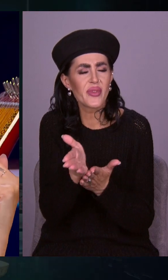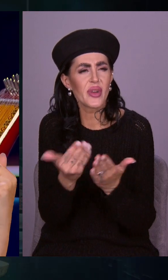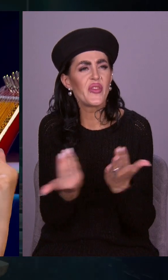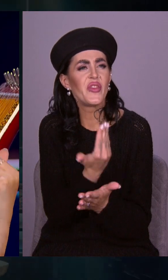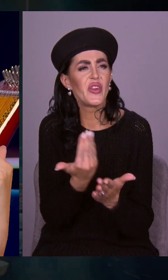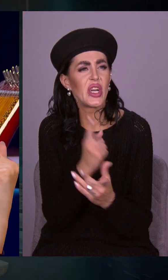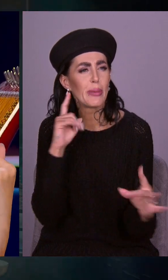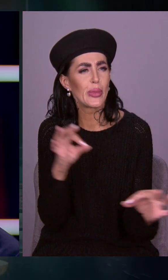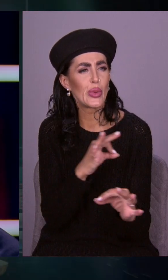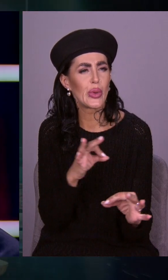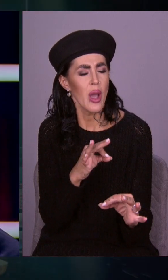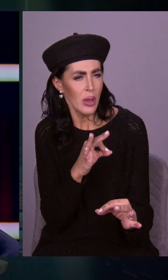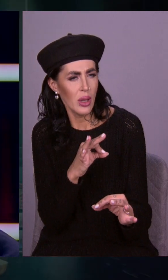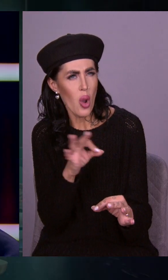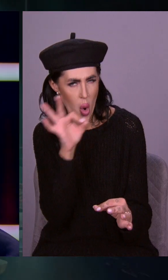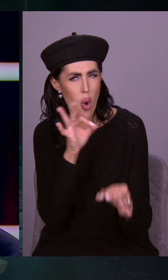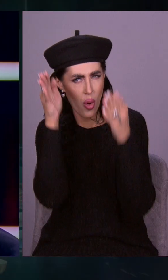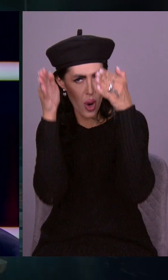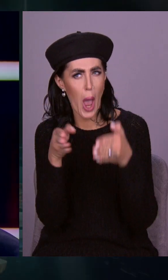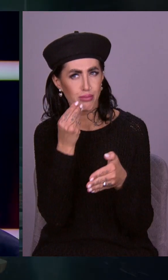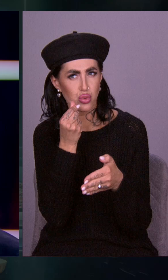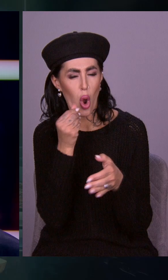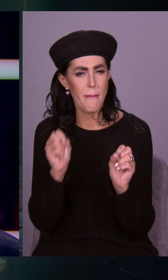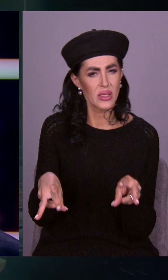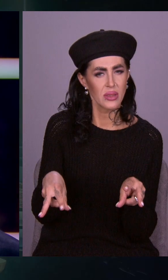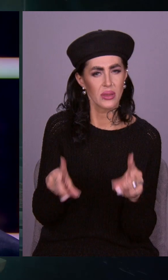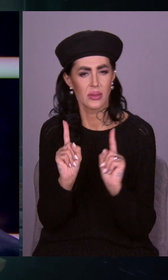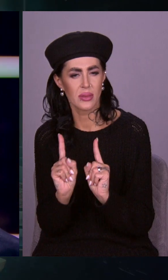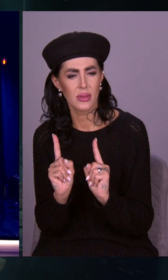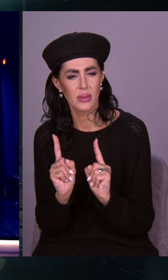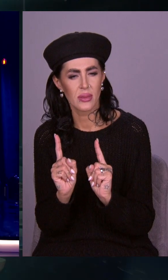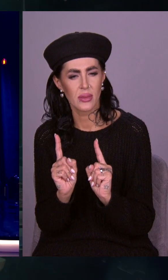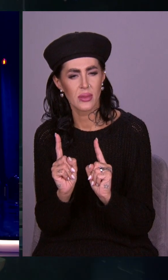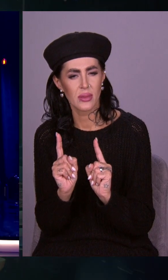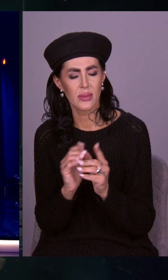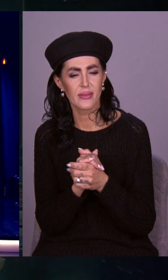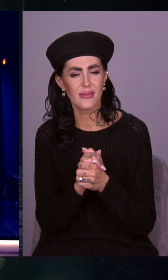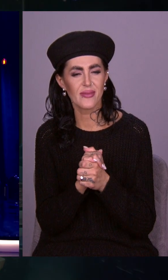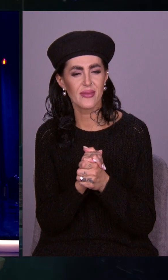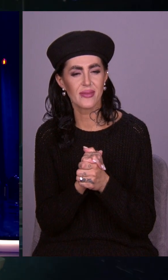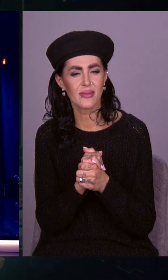І тут небезпека. Небезпека.